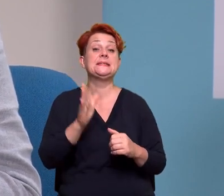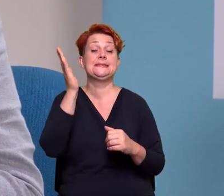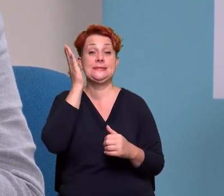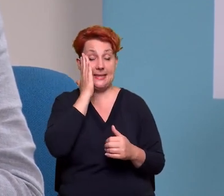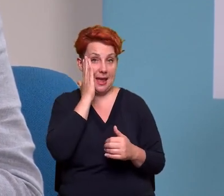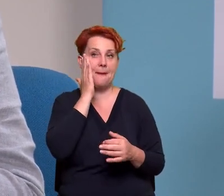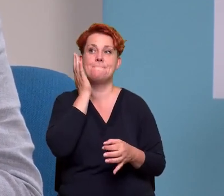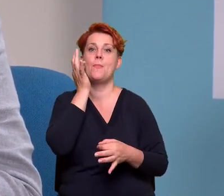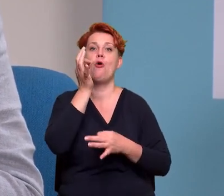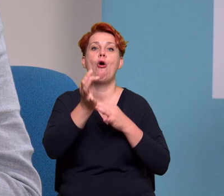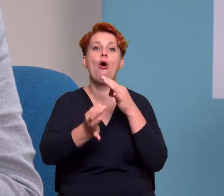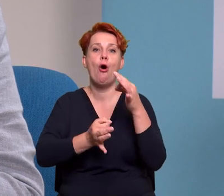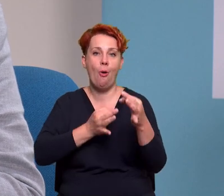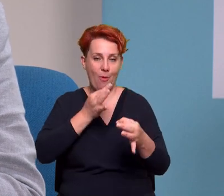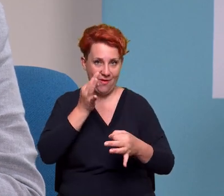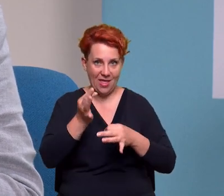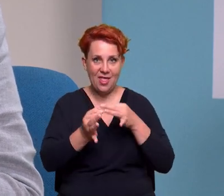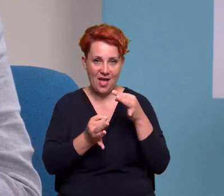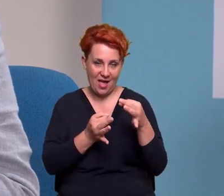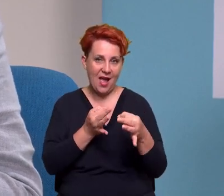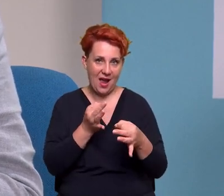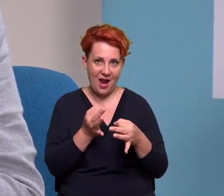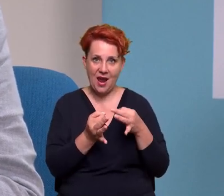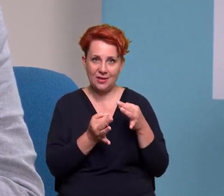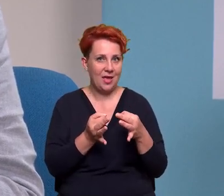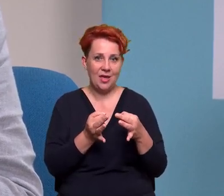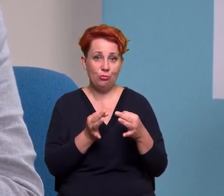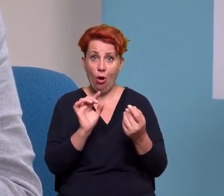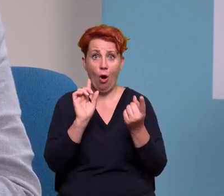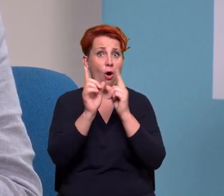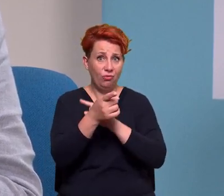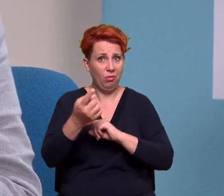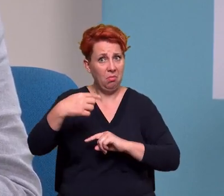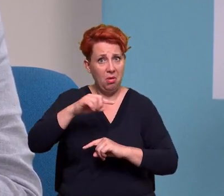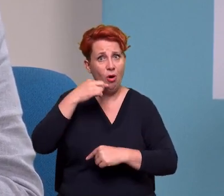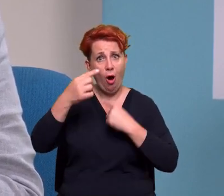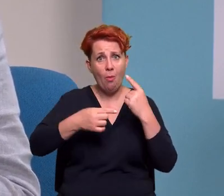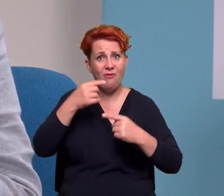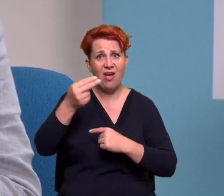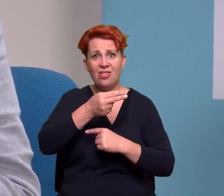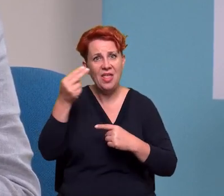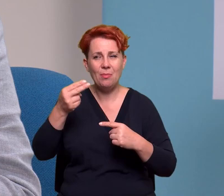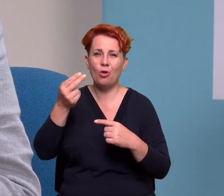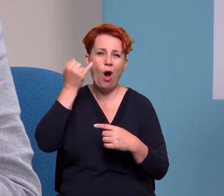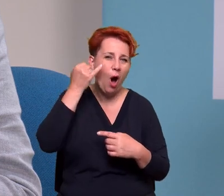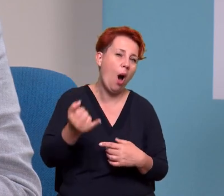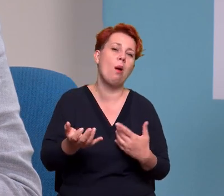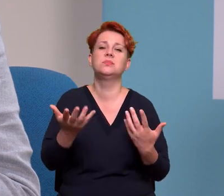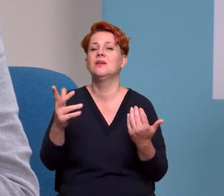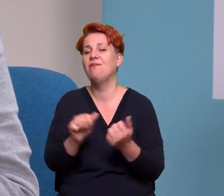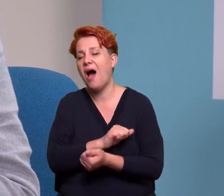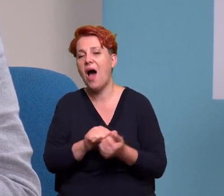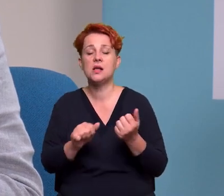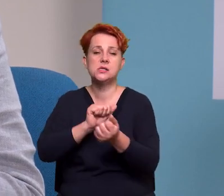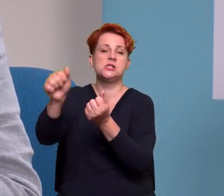która przeczy temu, co mówiliśmy o tej obcości i o tej walce